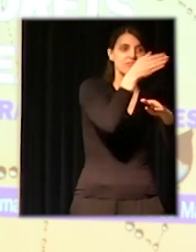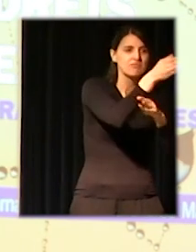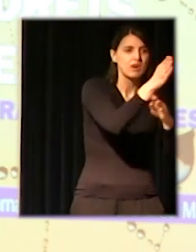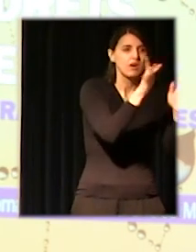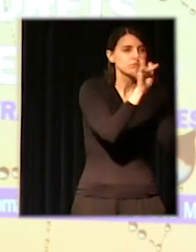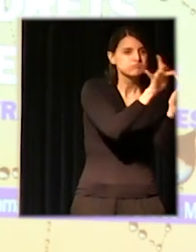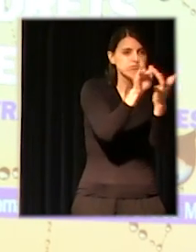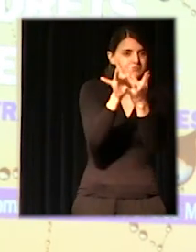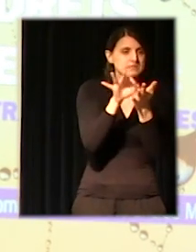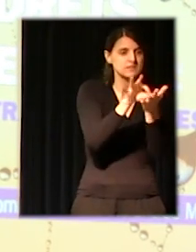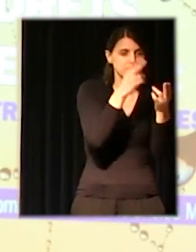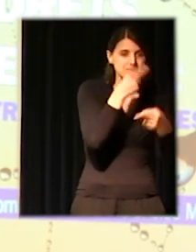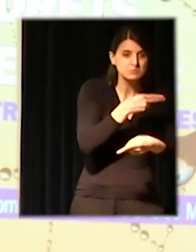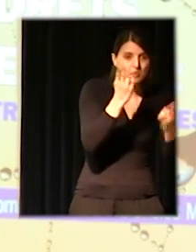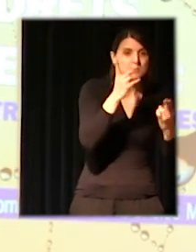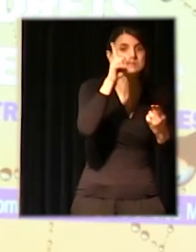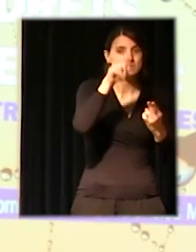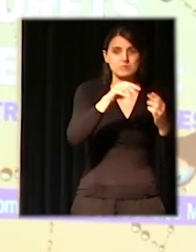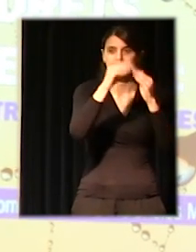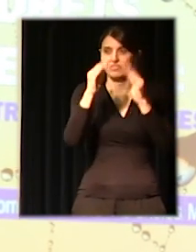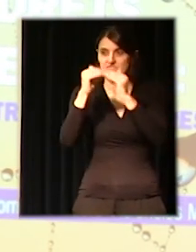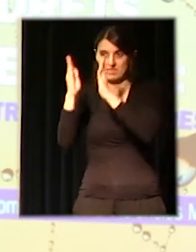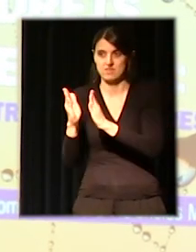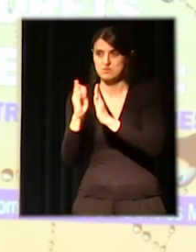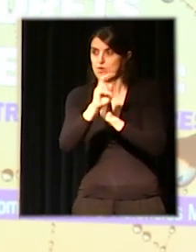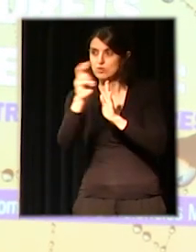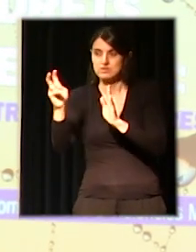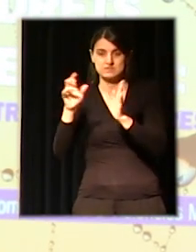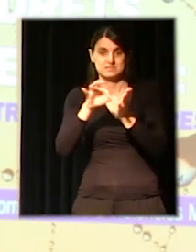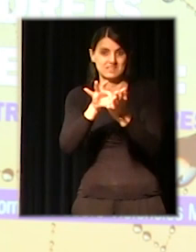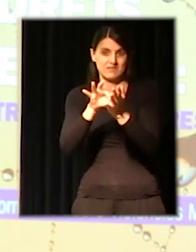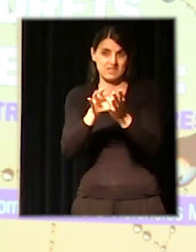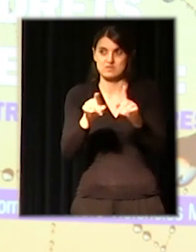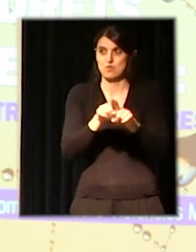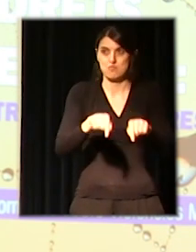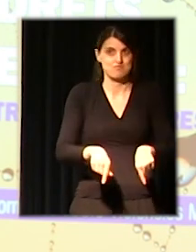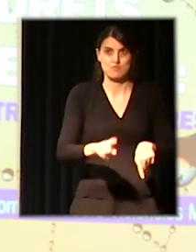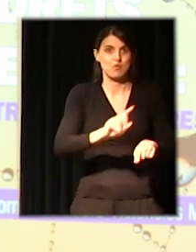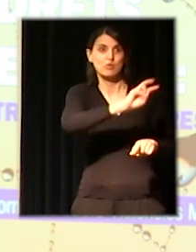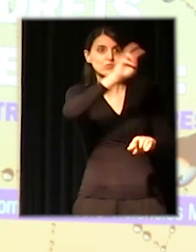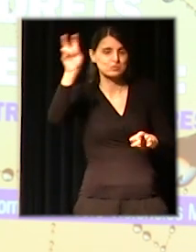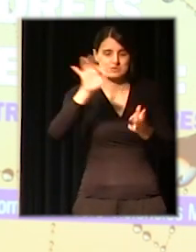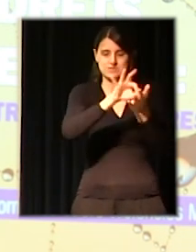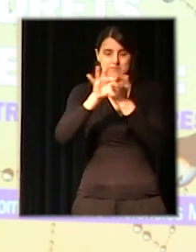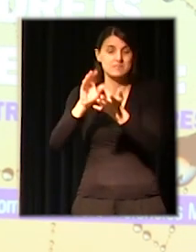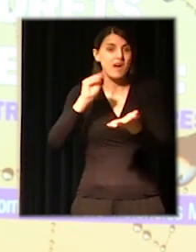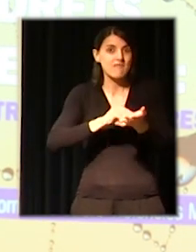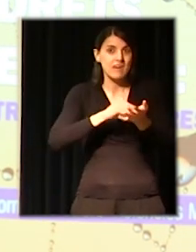van anar a serveis també públics, però no són serveis públics on estan com els d'aquí. I per tant, a vegades les coses ens